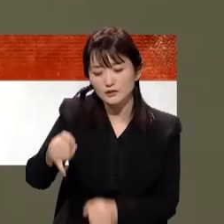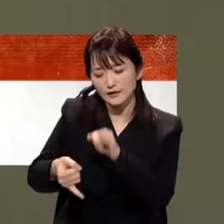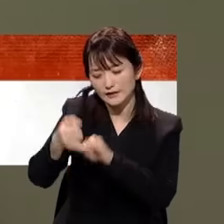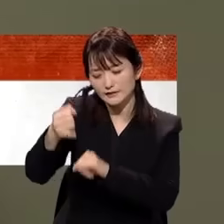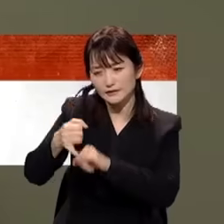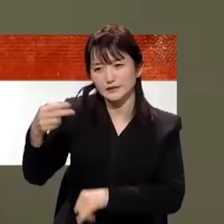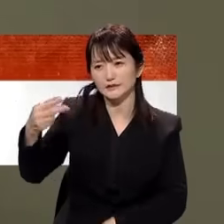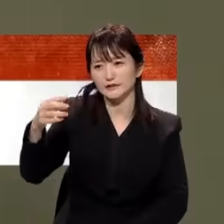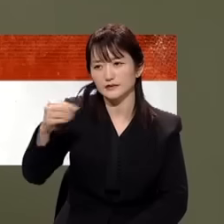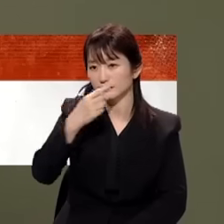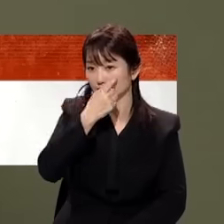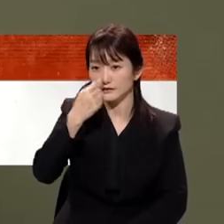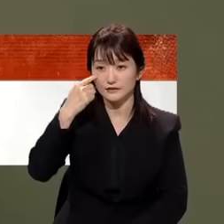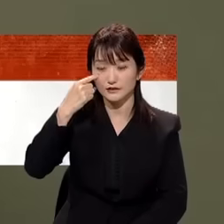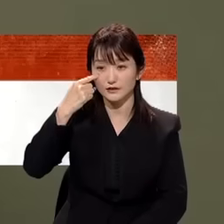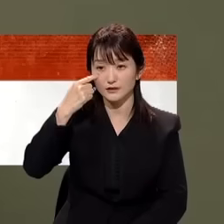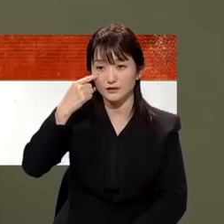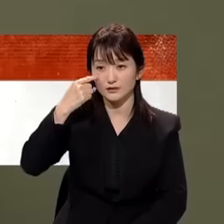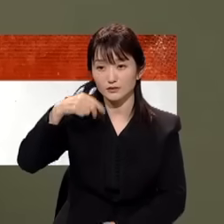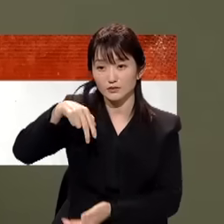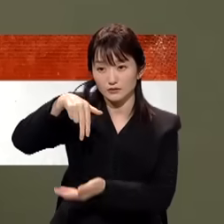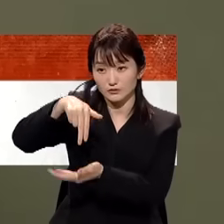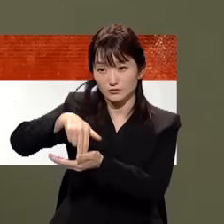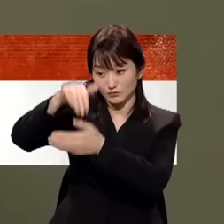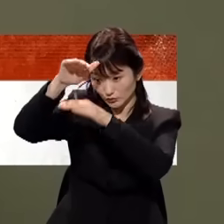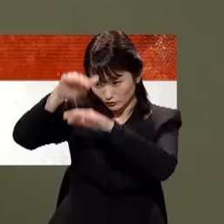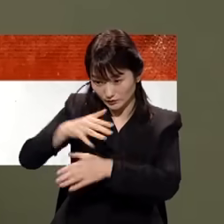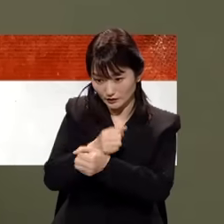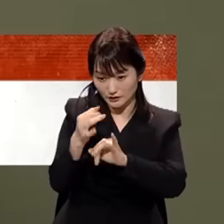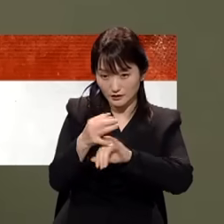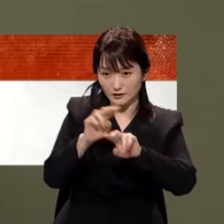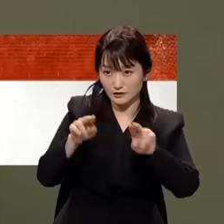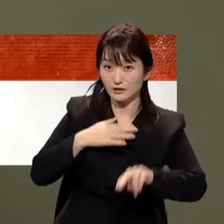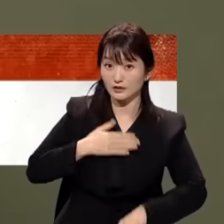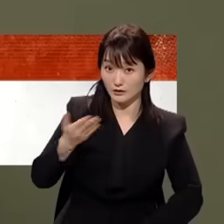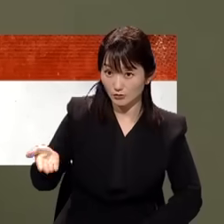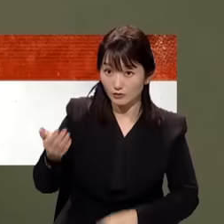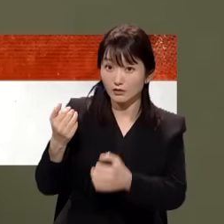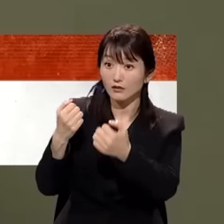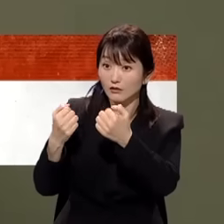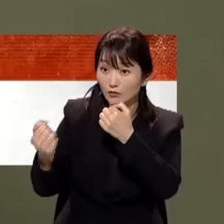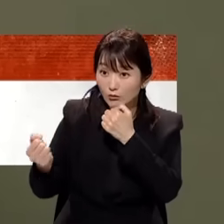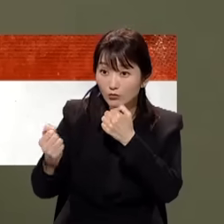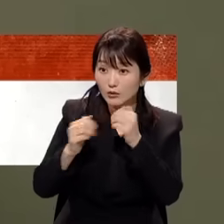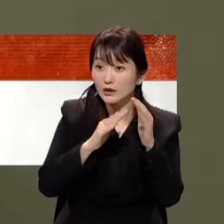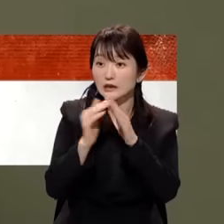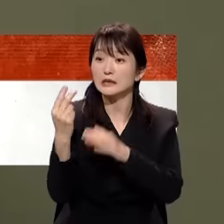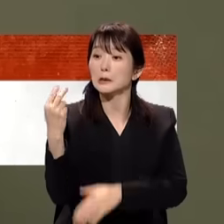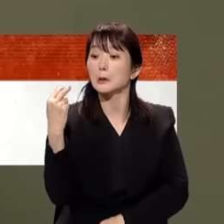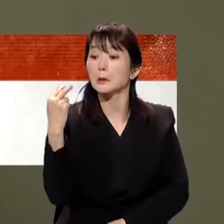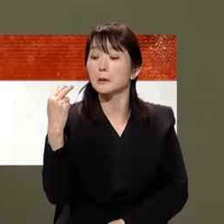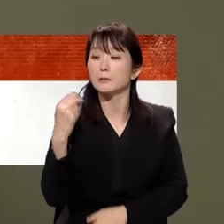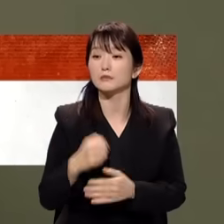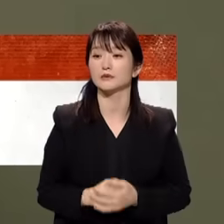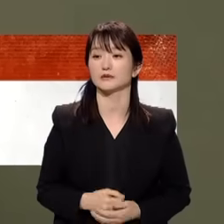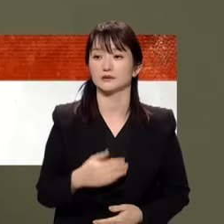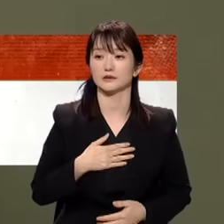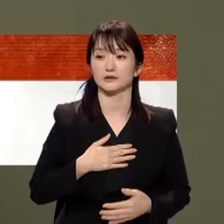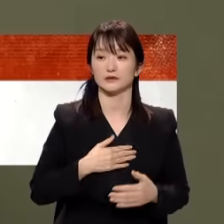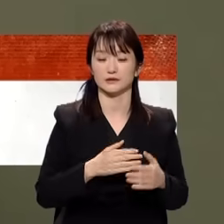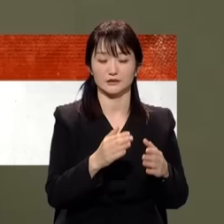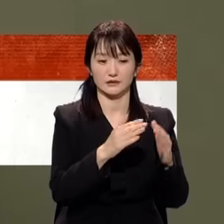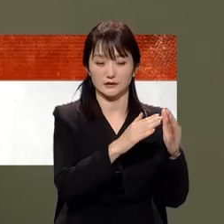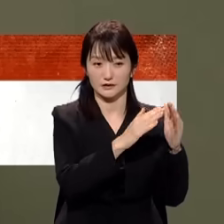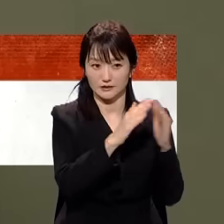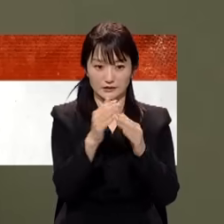그 내용 증명을 통해서 계약 해지 통보를 했고 그럼에도 불구하고 이제 이사 이틀 전에 저는 이제 계약 이삿짐 계약도 다